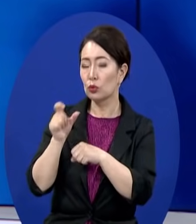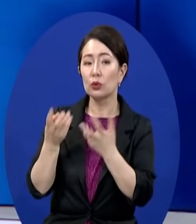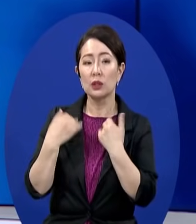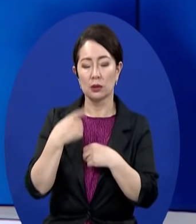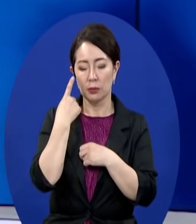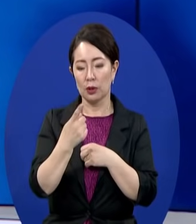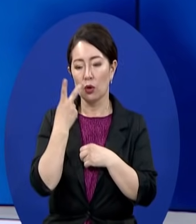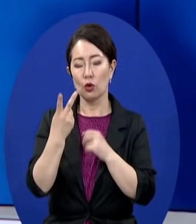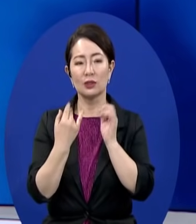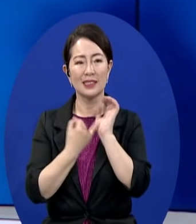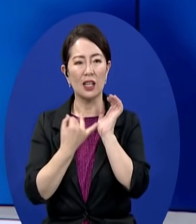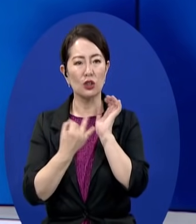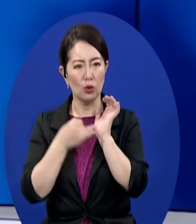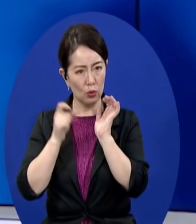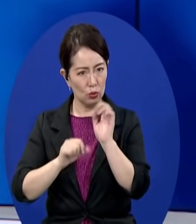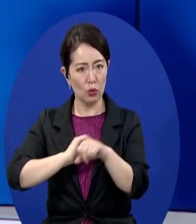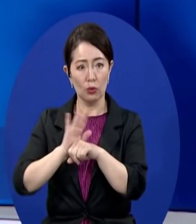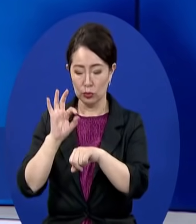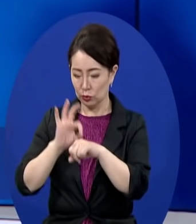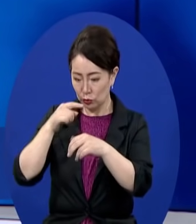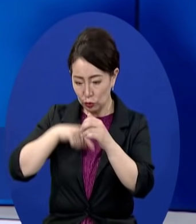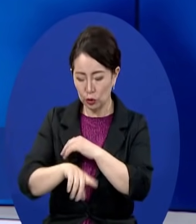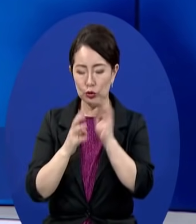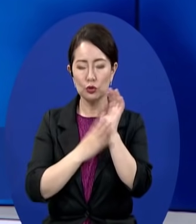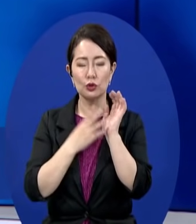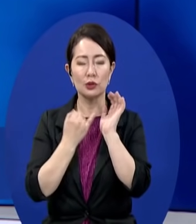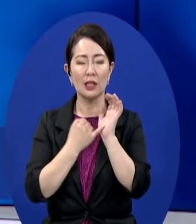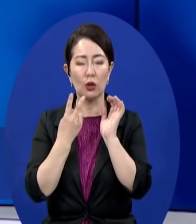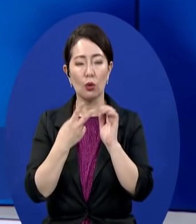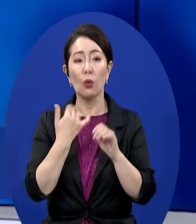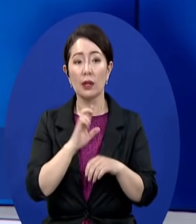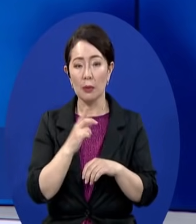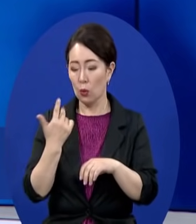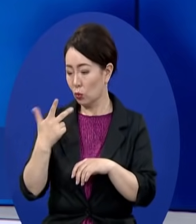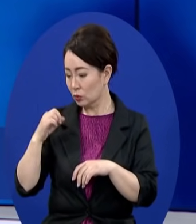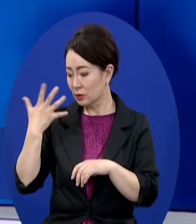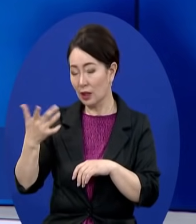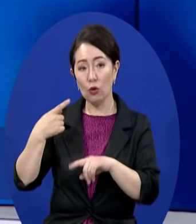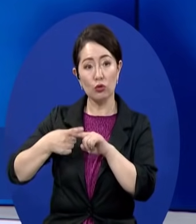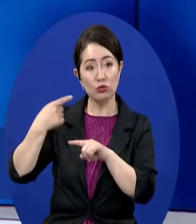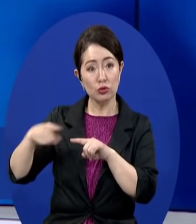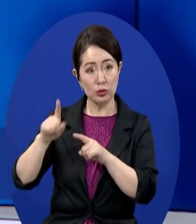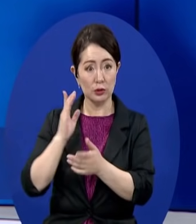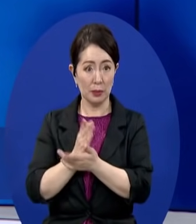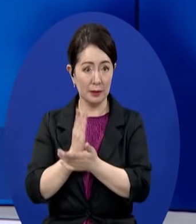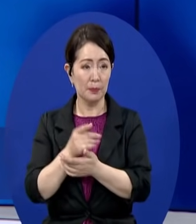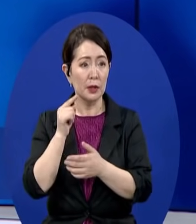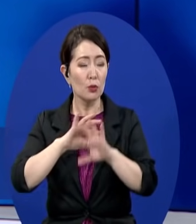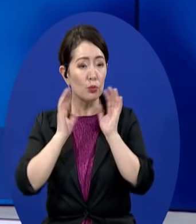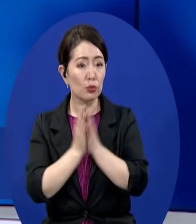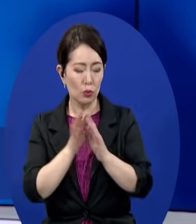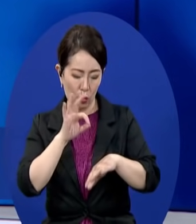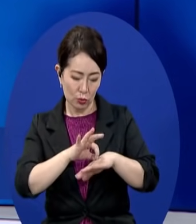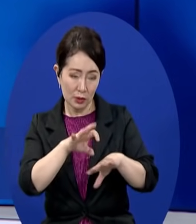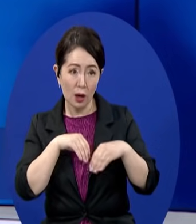1267 тохиолдол шинээр бүртгэгдлээ. Эдгээрээс 962 нь Улаанбаатар хотод, 305 тохиолдол нь орон нутгад бүртгэгдсэн. Нийт